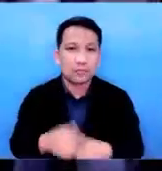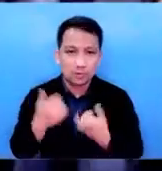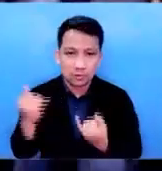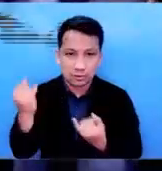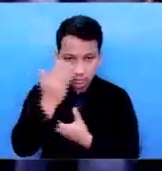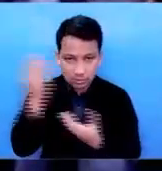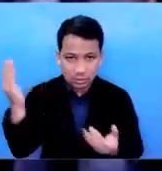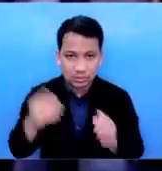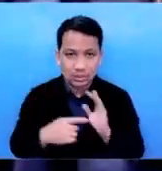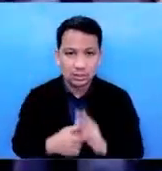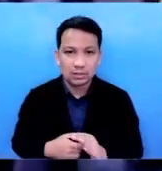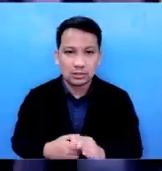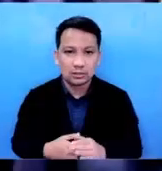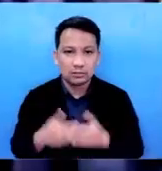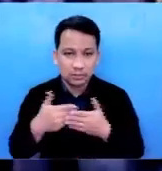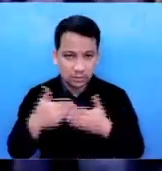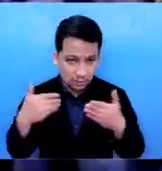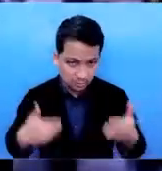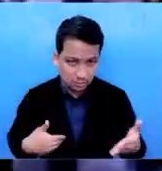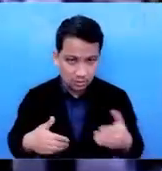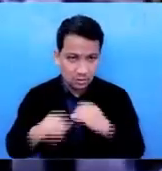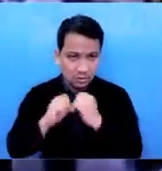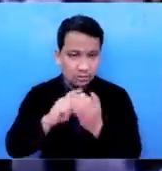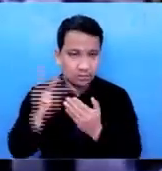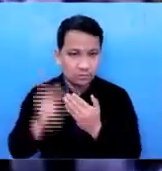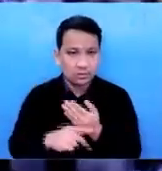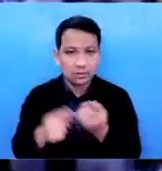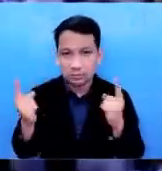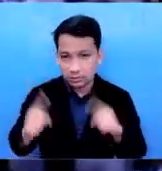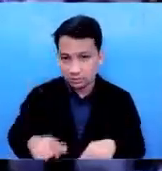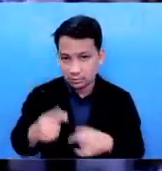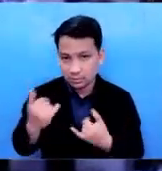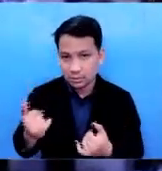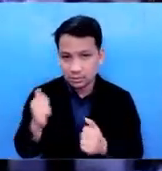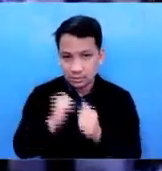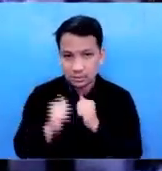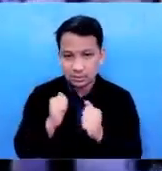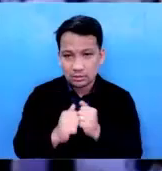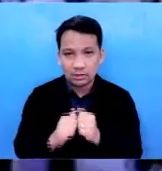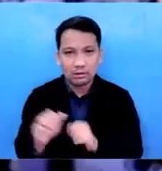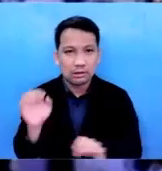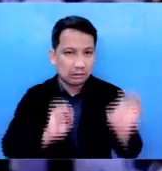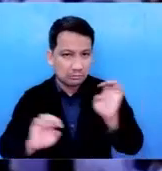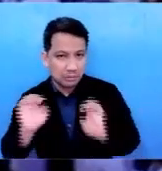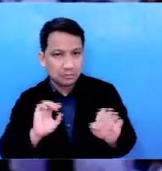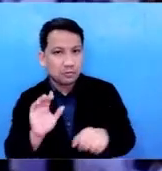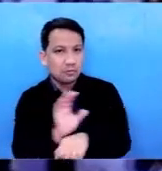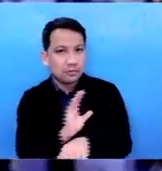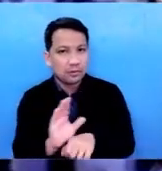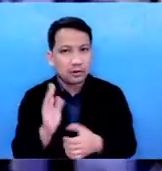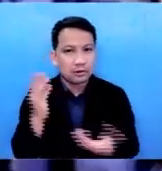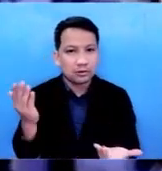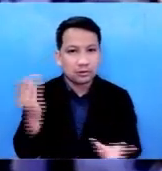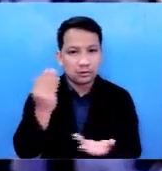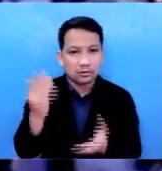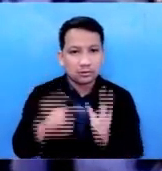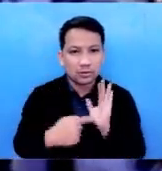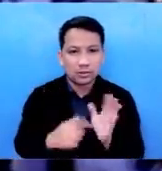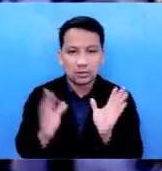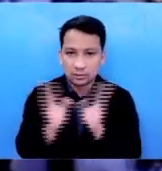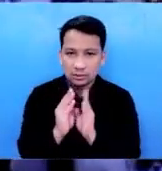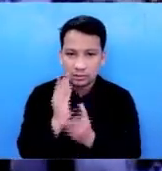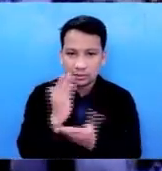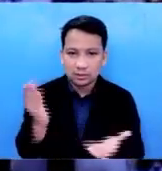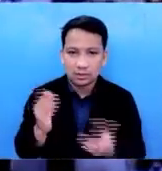ito, pre-program pa lamang yun nangyayari. Ibig sabihin, entertainment segment pa lamang ito ng meeting